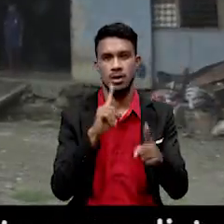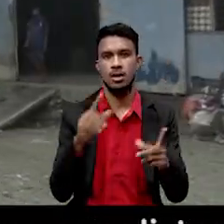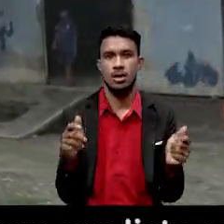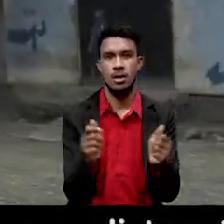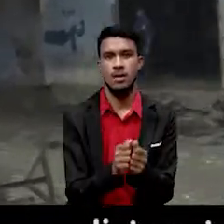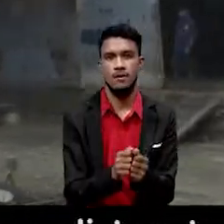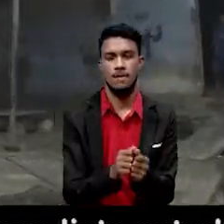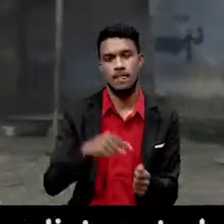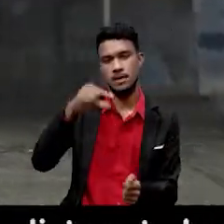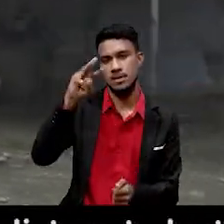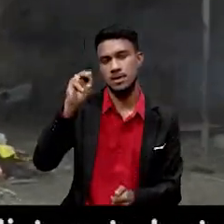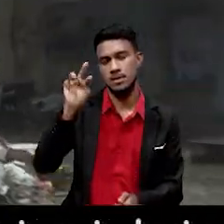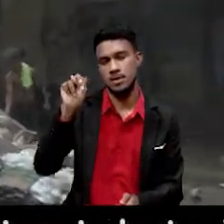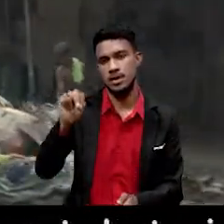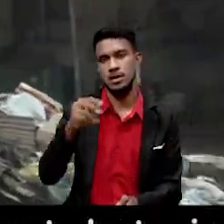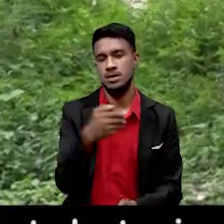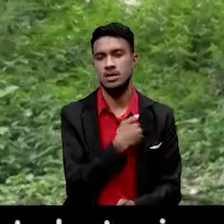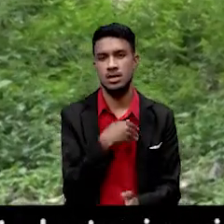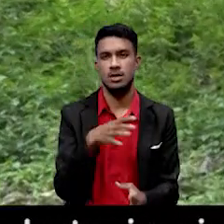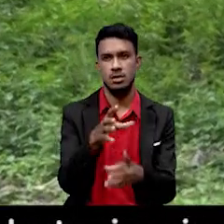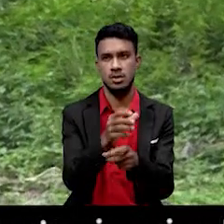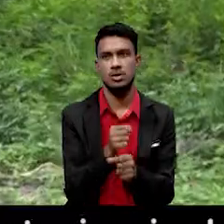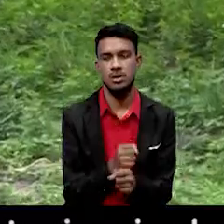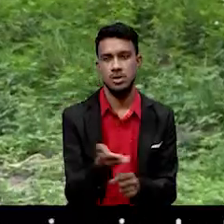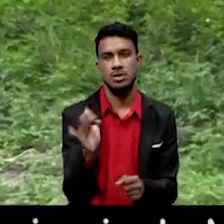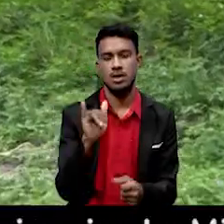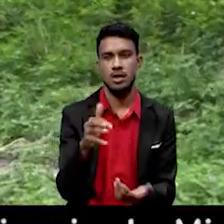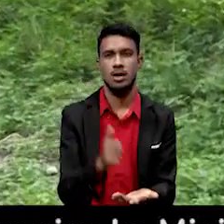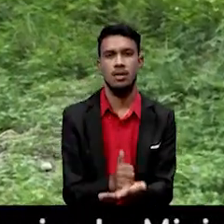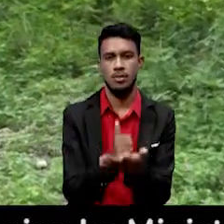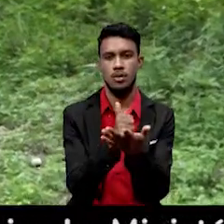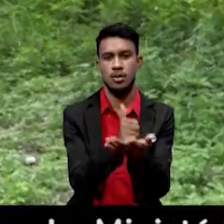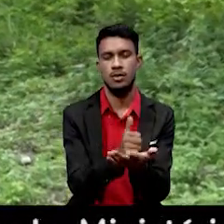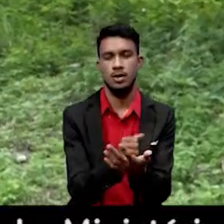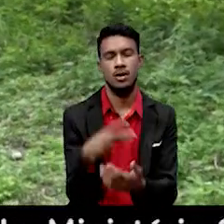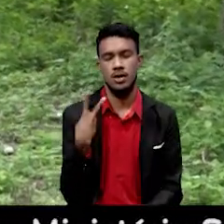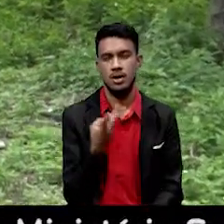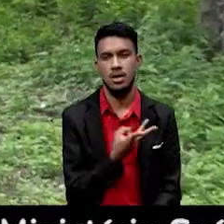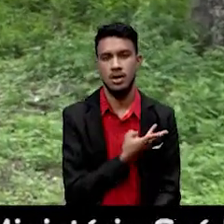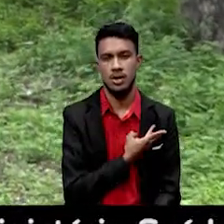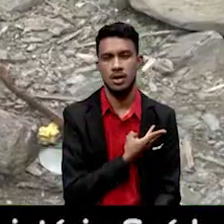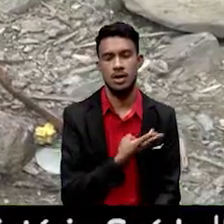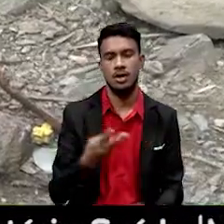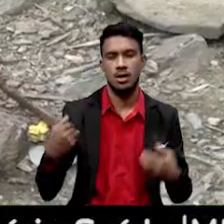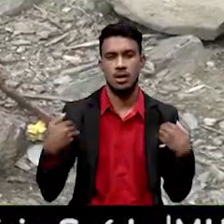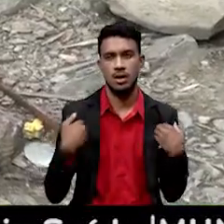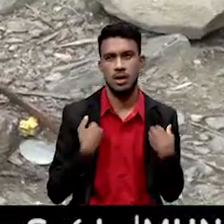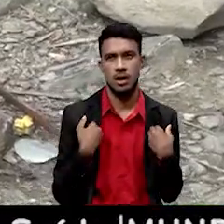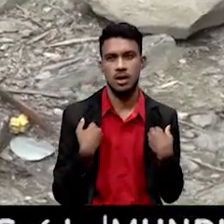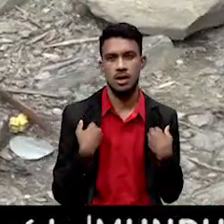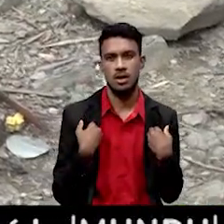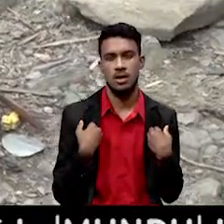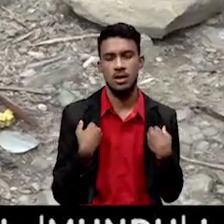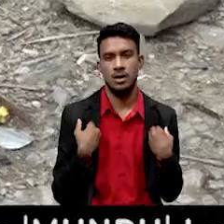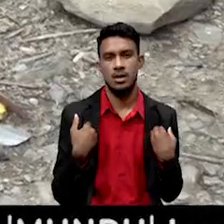ho GMN katak sidak simu sirne apoyo ita iha tang